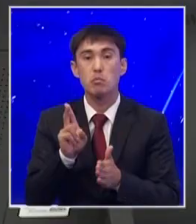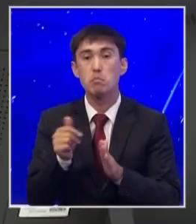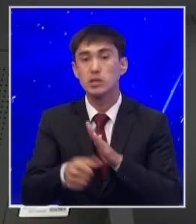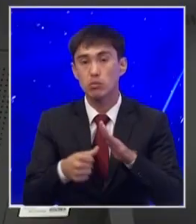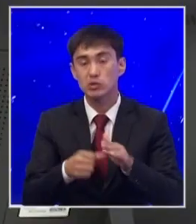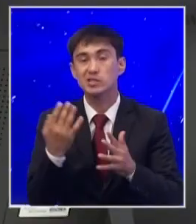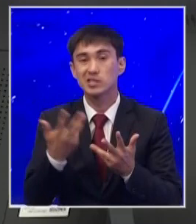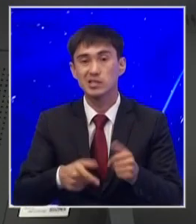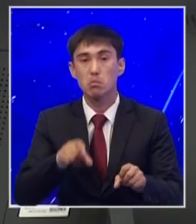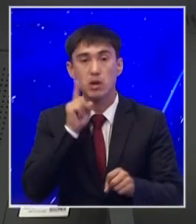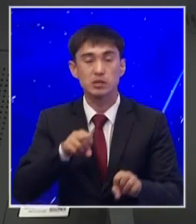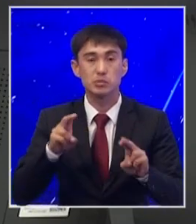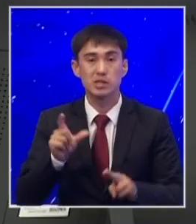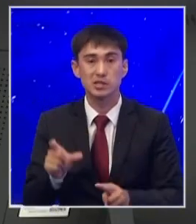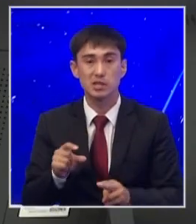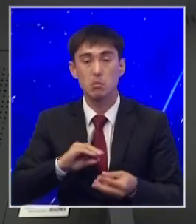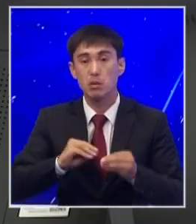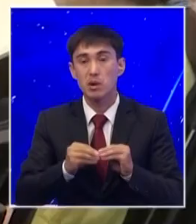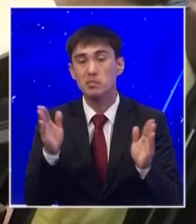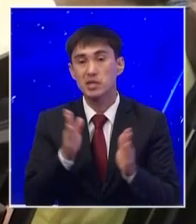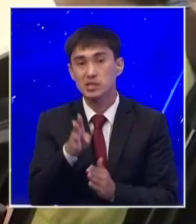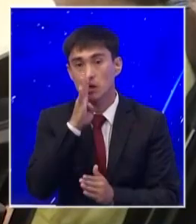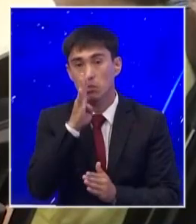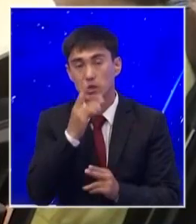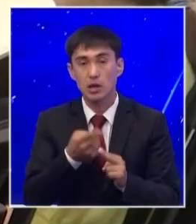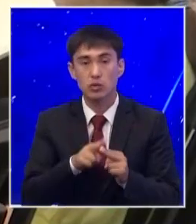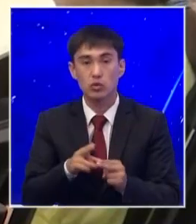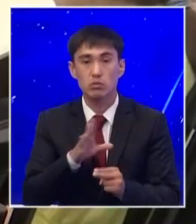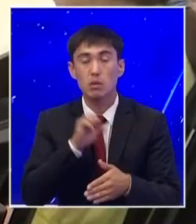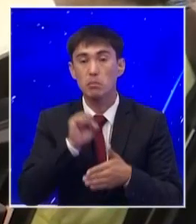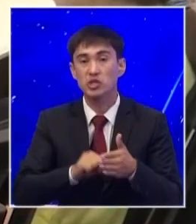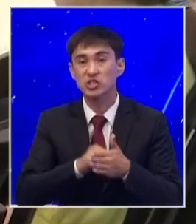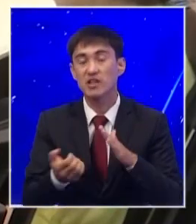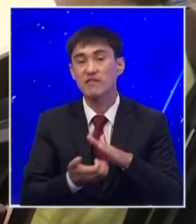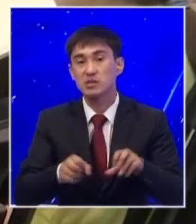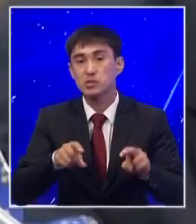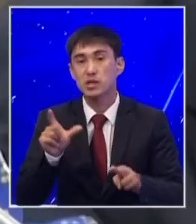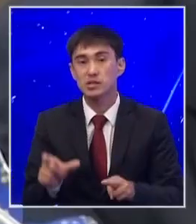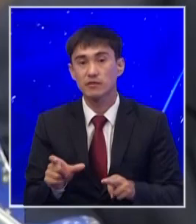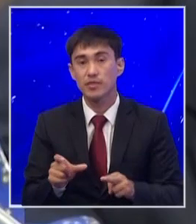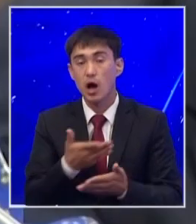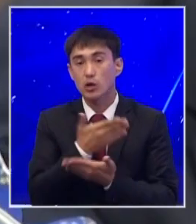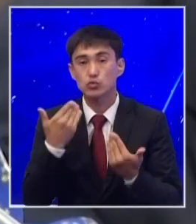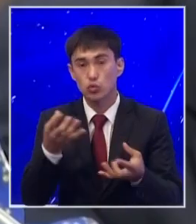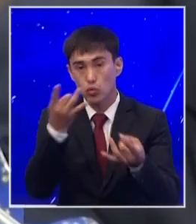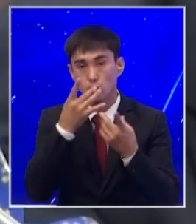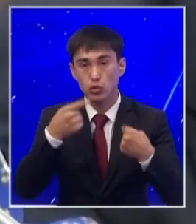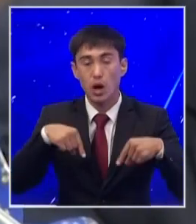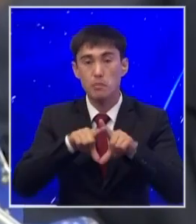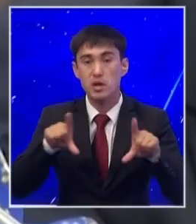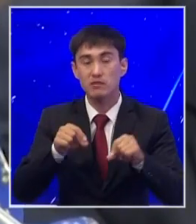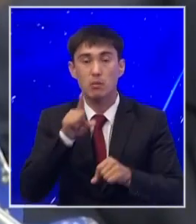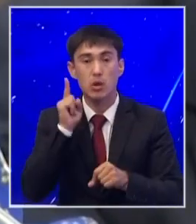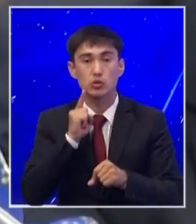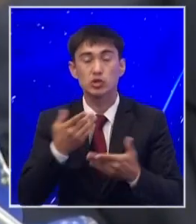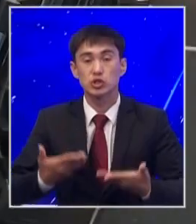безработицы среди молодых специалистов, и проблема низких заработных плат, которые стали причиной дефицита специалистов, отсутствие культурных объектов для